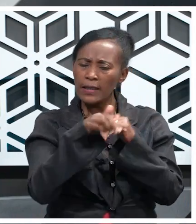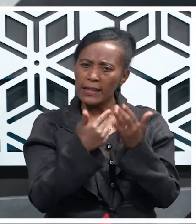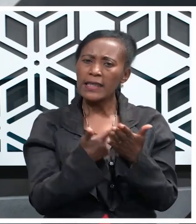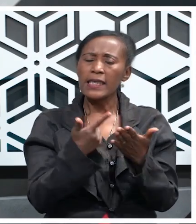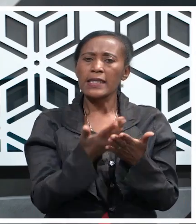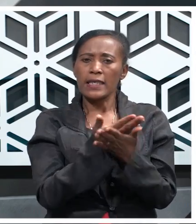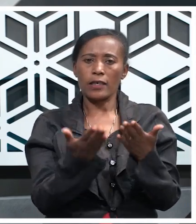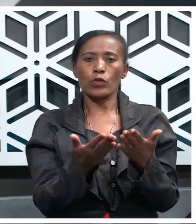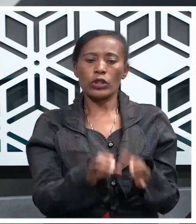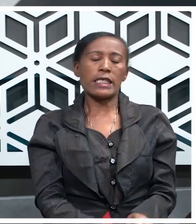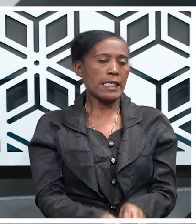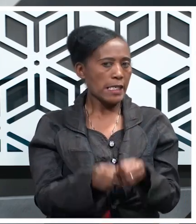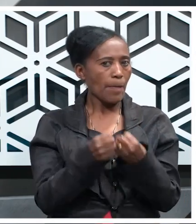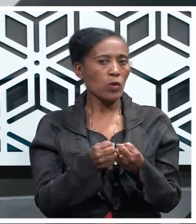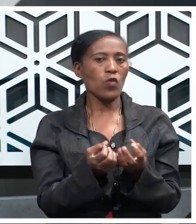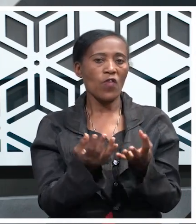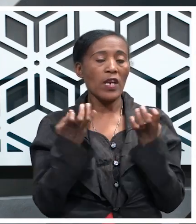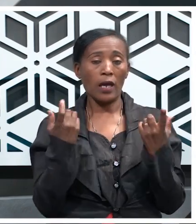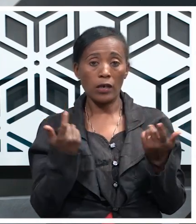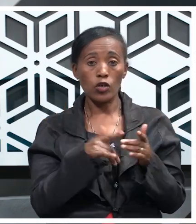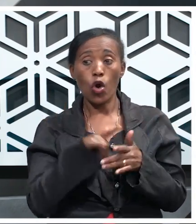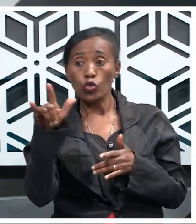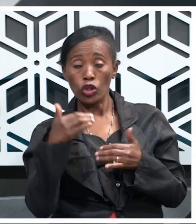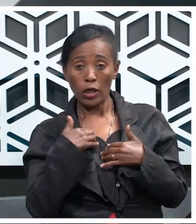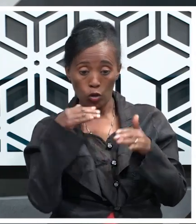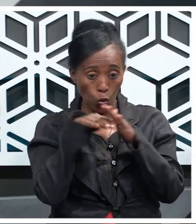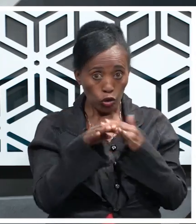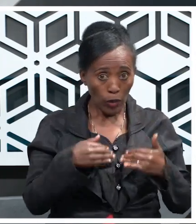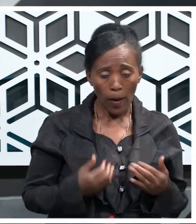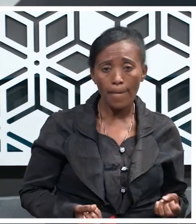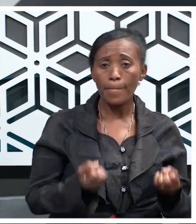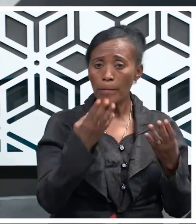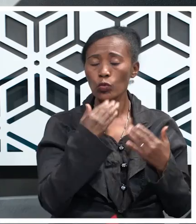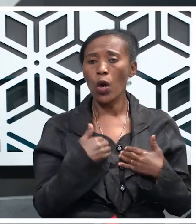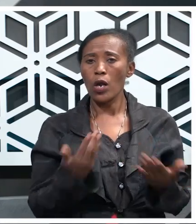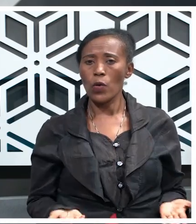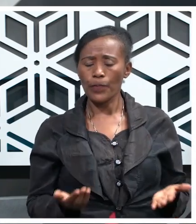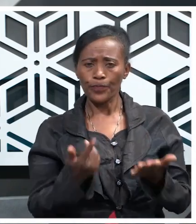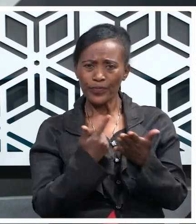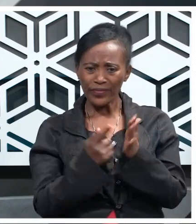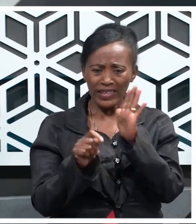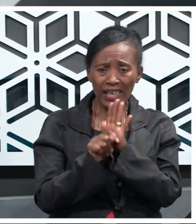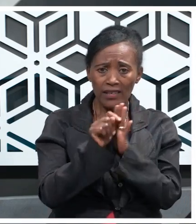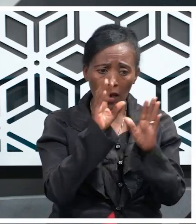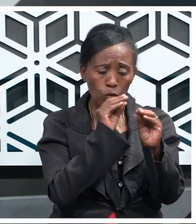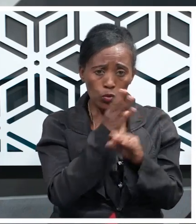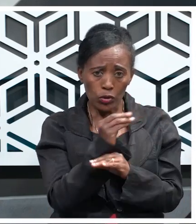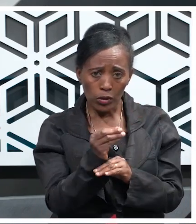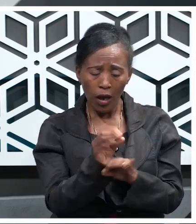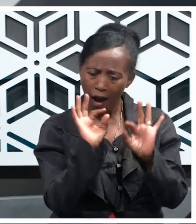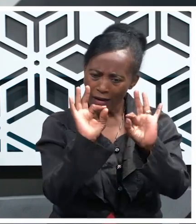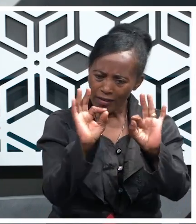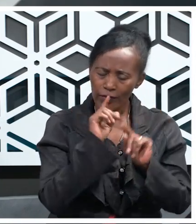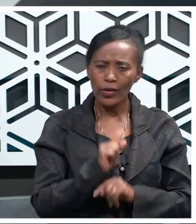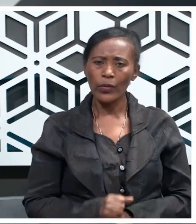ማለት ስለዚህ እነዚህ ነገሮች እንዲሰበሩ ፈልጋለሁ ከውጭም ከውስጥም ያሉት አሁን በጣም ብዙ ኮንታክቶች አሉኝ ፌስቡክ ላይ እና